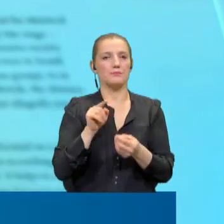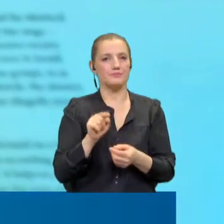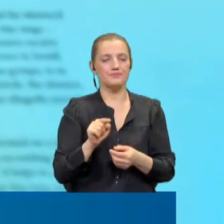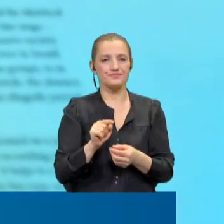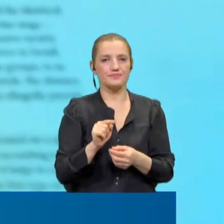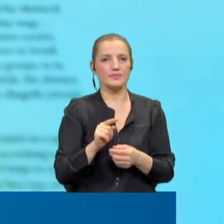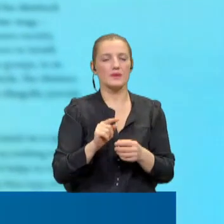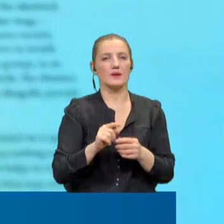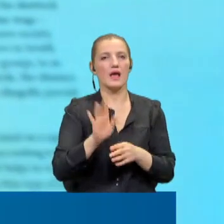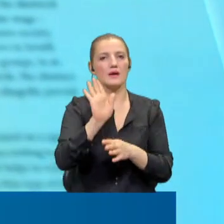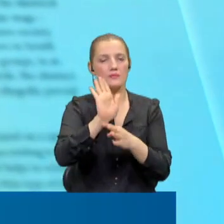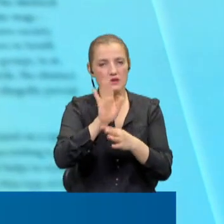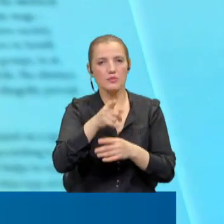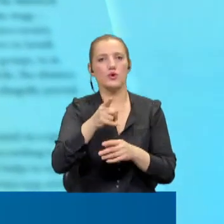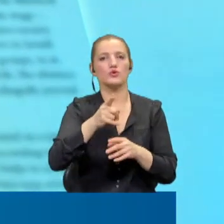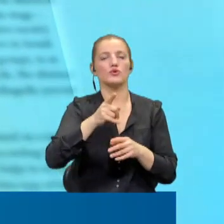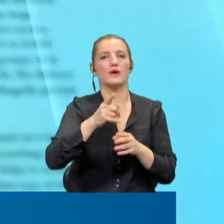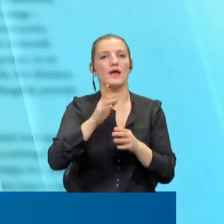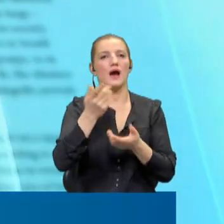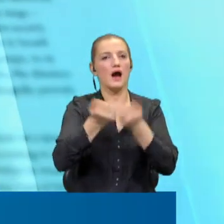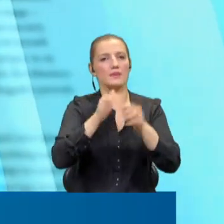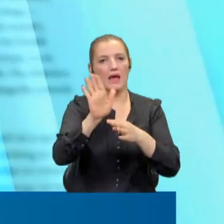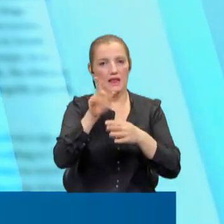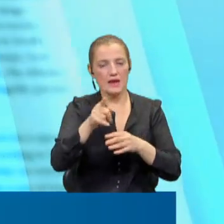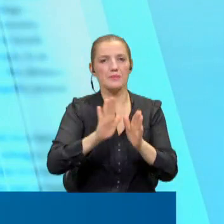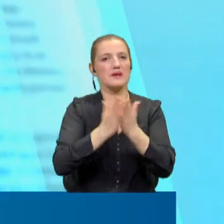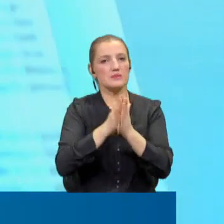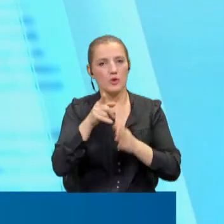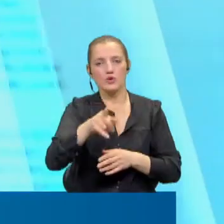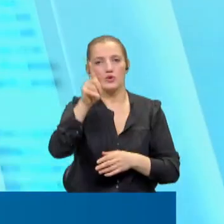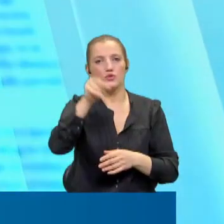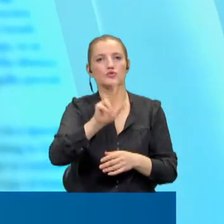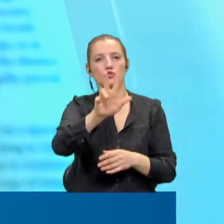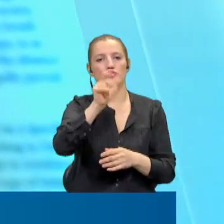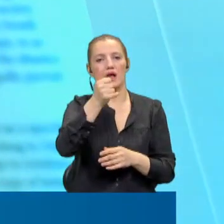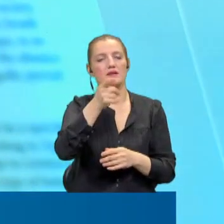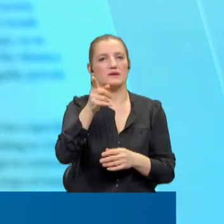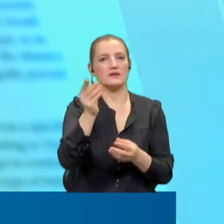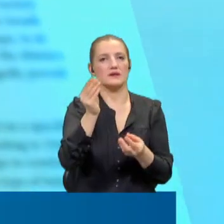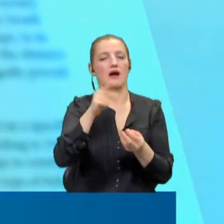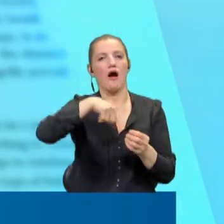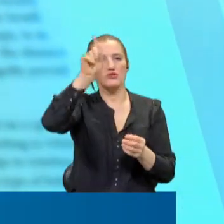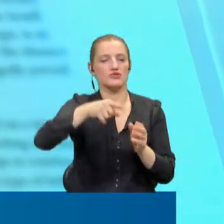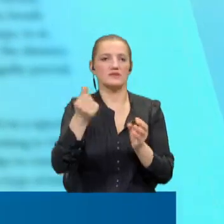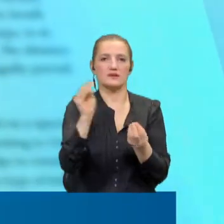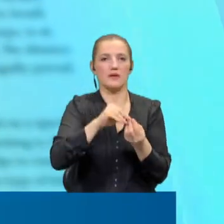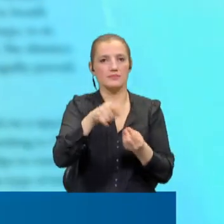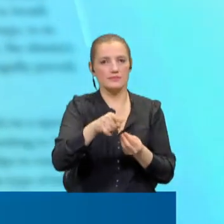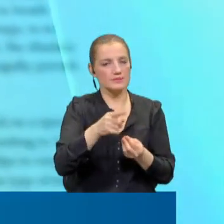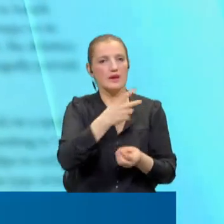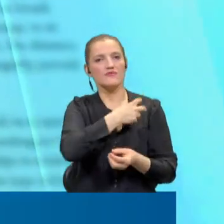elliyi pasaport ehliyet harç ve cezalara yapılan zam 100 36.2 Yeniden değerleme oranı